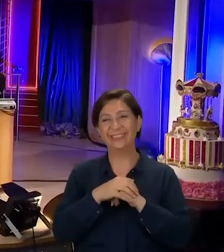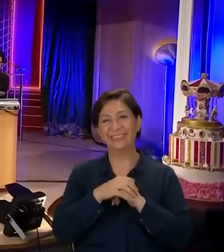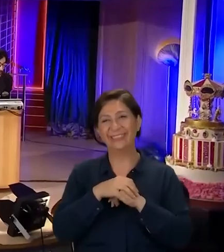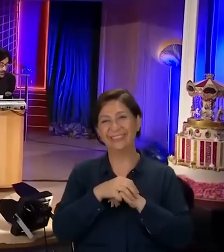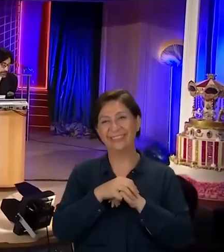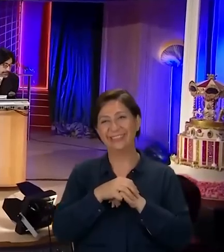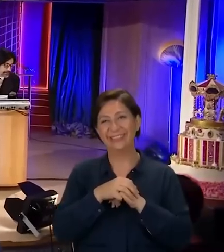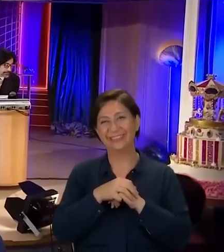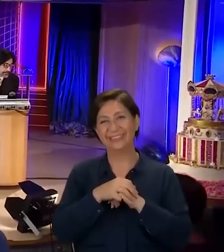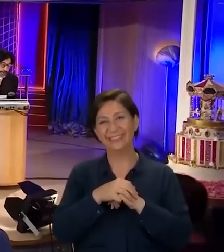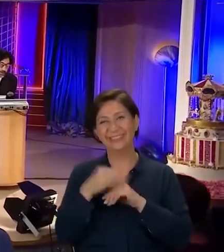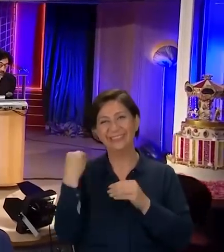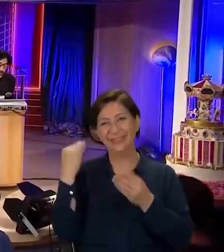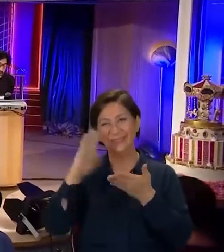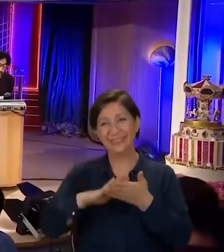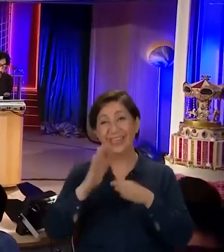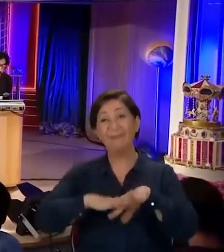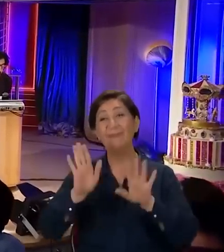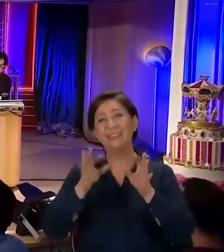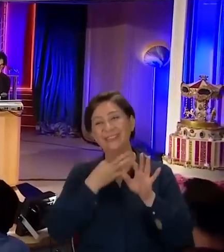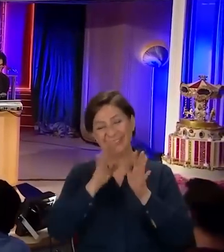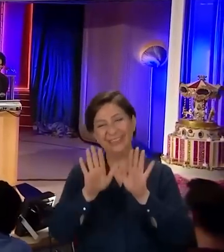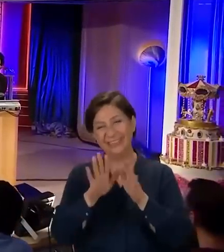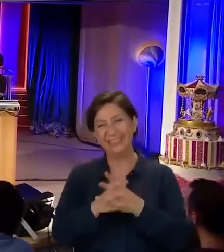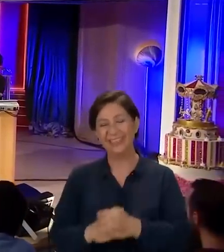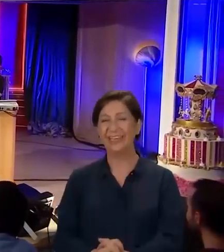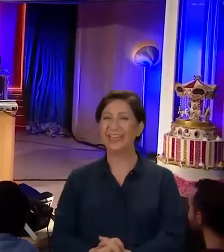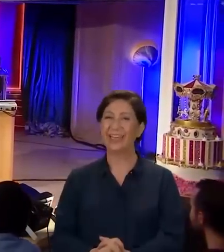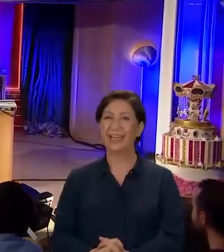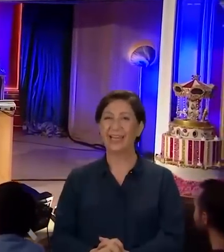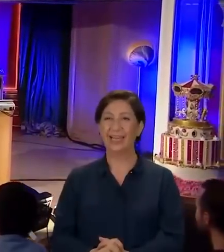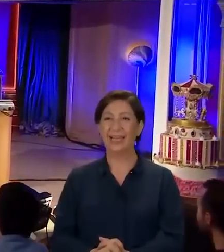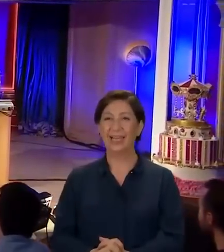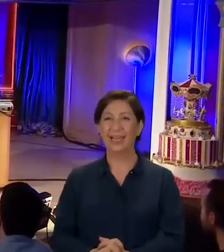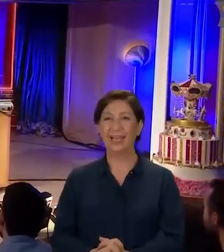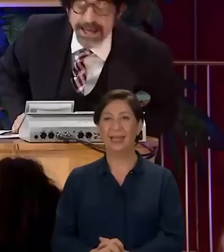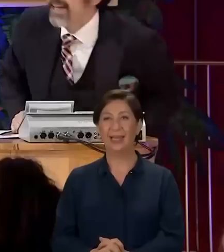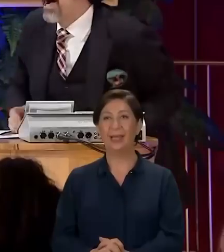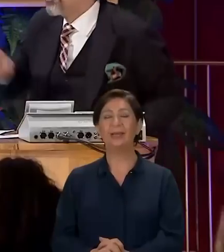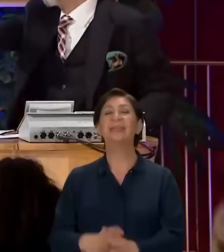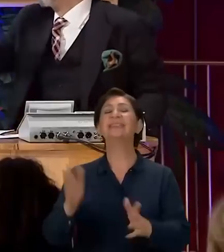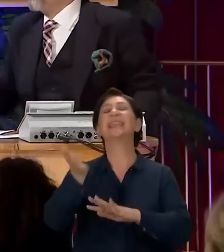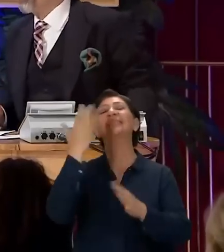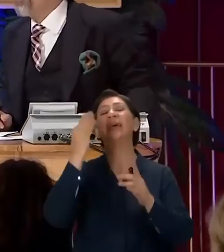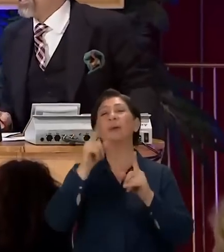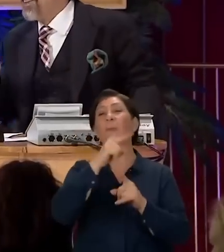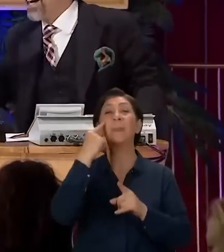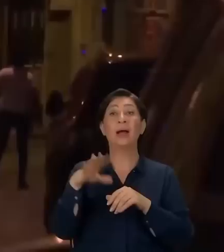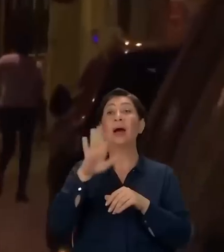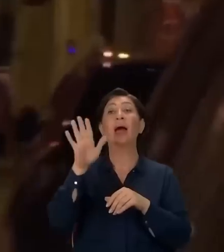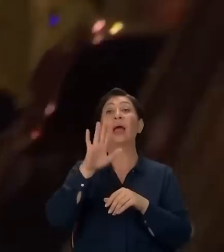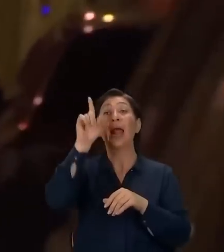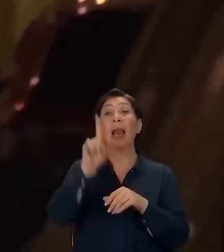ya. Abi yeni barıştık, yapma gözünü seveyim. Dur bakayım. Ebru Polat da değilsin. Peki. Tamam dur şimdi buna bakalım. Bak